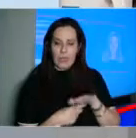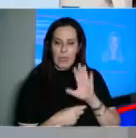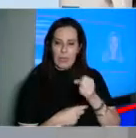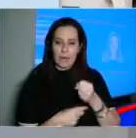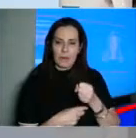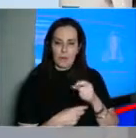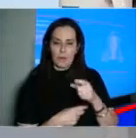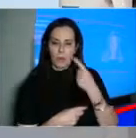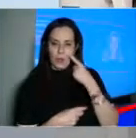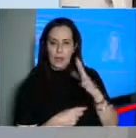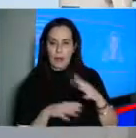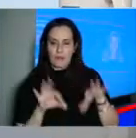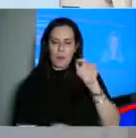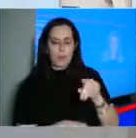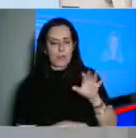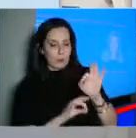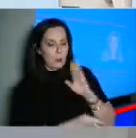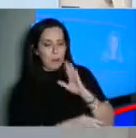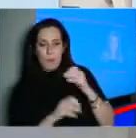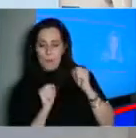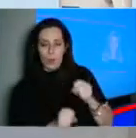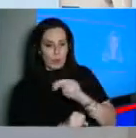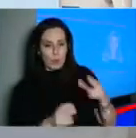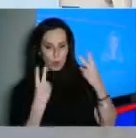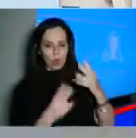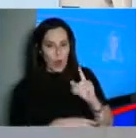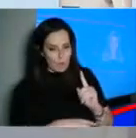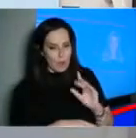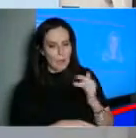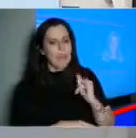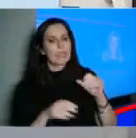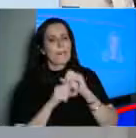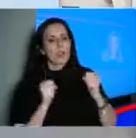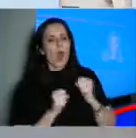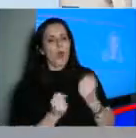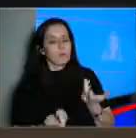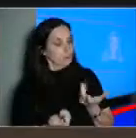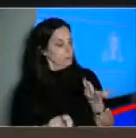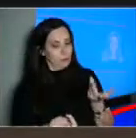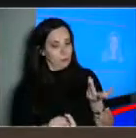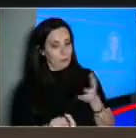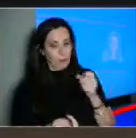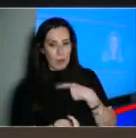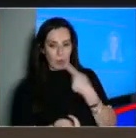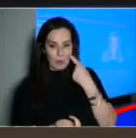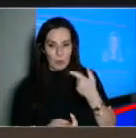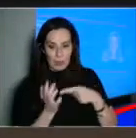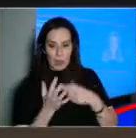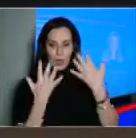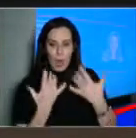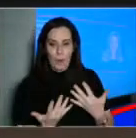אג'נדה שלה, בוא נראה כמה יצביעו לה. זה בדיוק הבעיה. ביטחון זה נושא מאוד חשוב, אבל מה זה ביטחון? זאת אומרת, אם אנחנו מסתכלים, נגיד, על